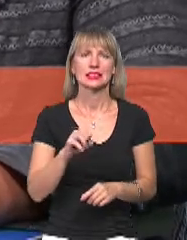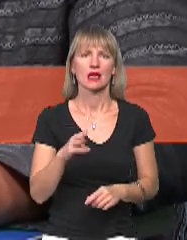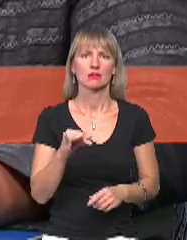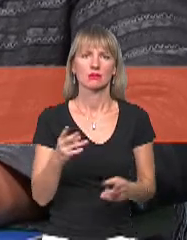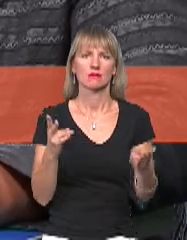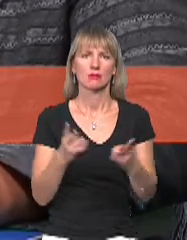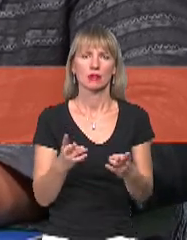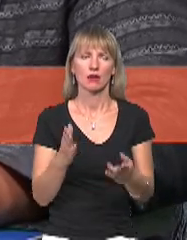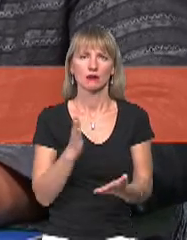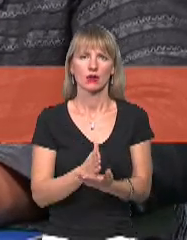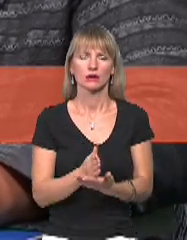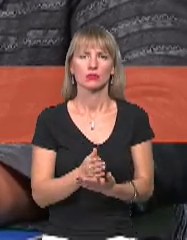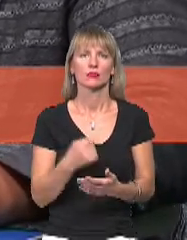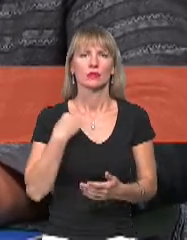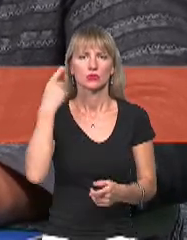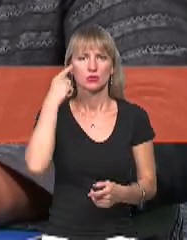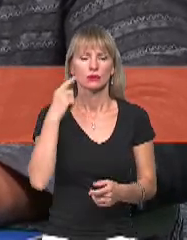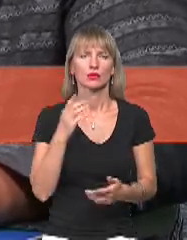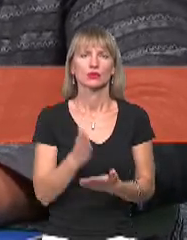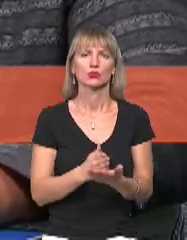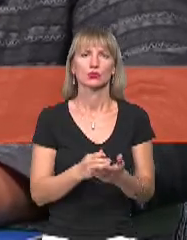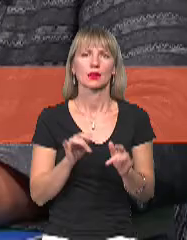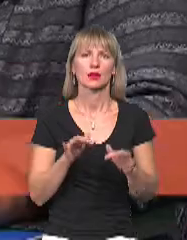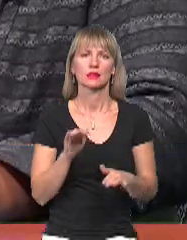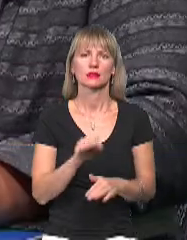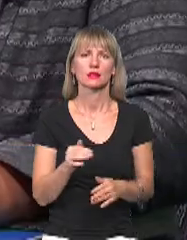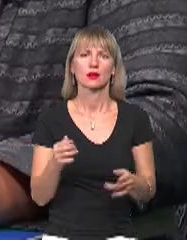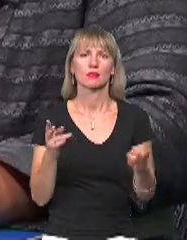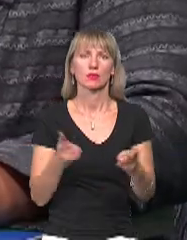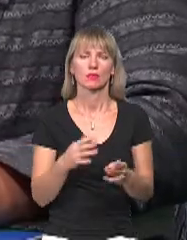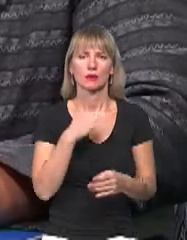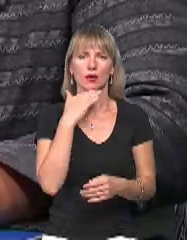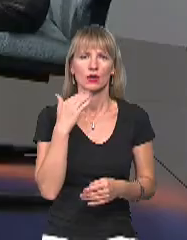ми зрозуміли, служба у справах дітей робить дуже багато, але